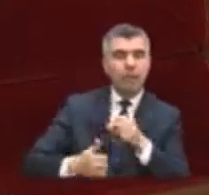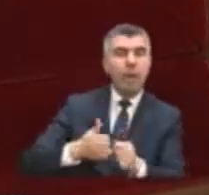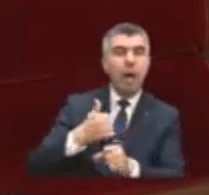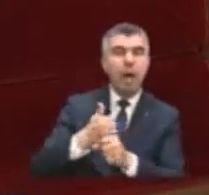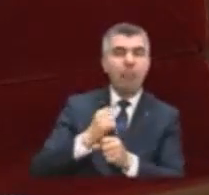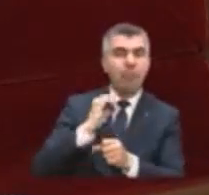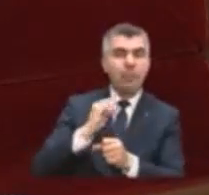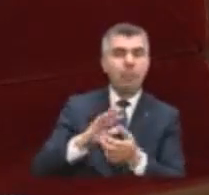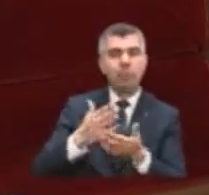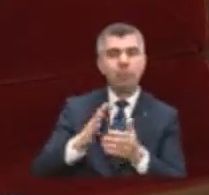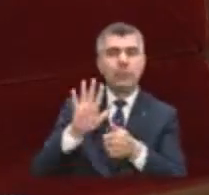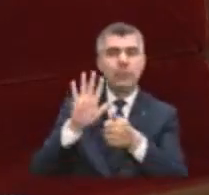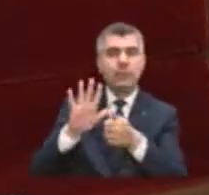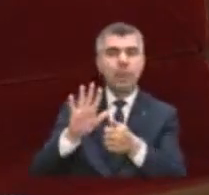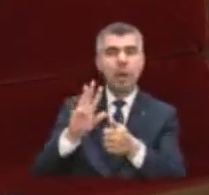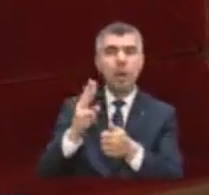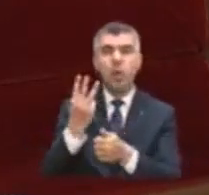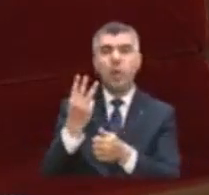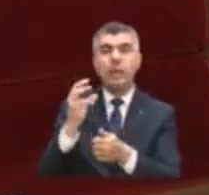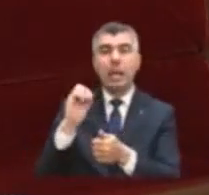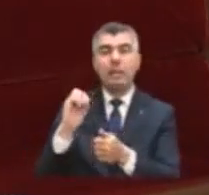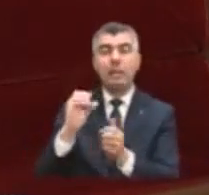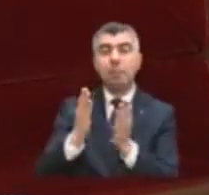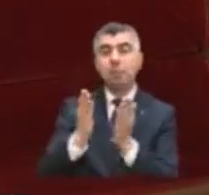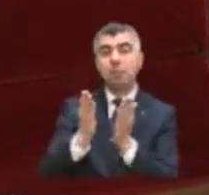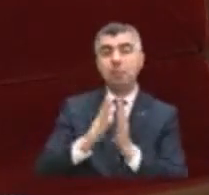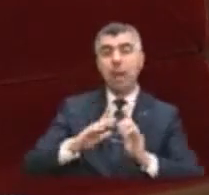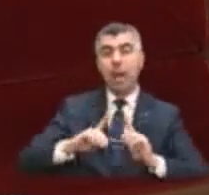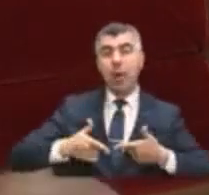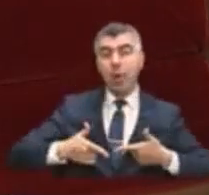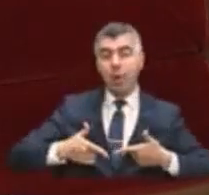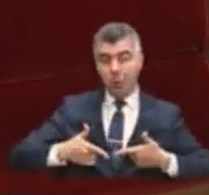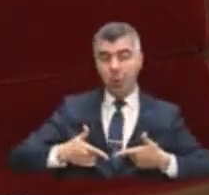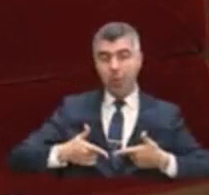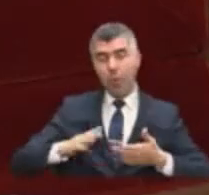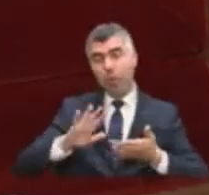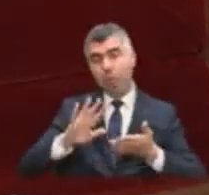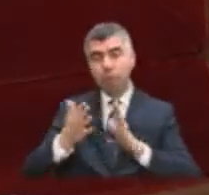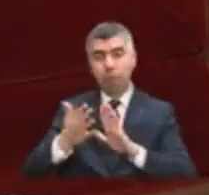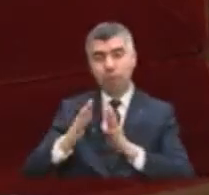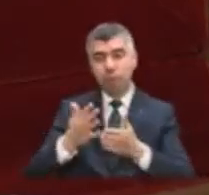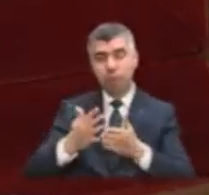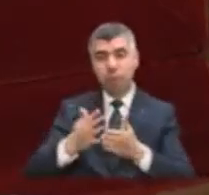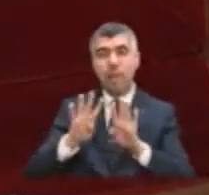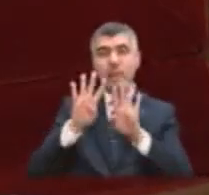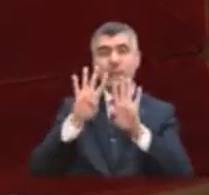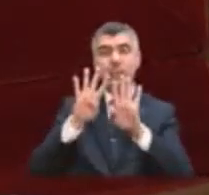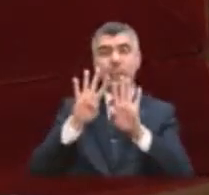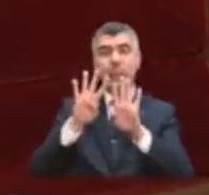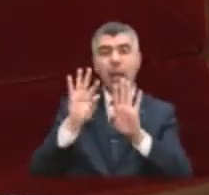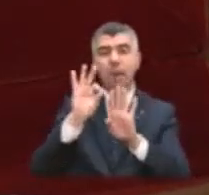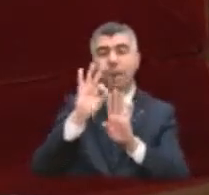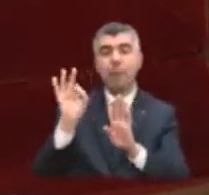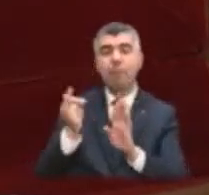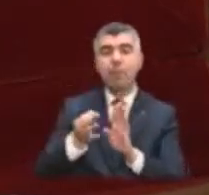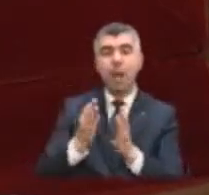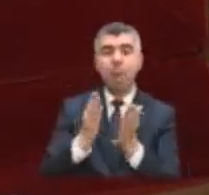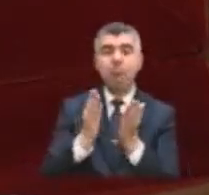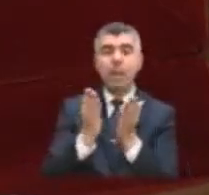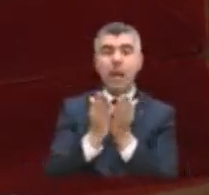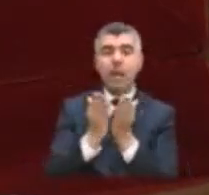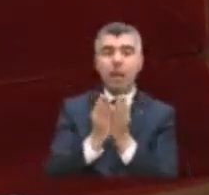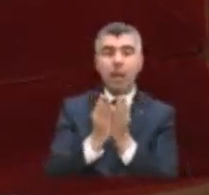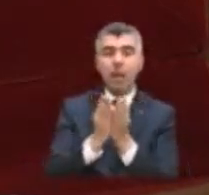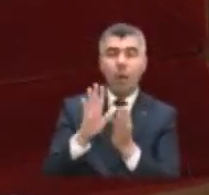واحد تقريبا 630 مدرسه، اي تقريبا 8% ديال المدارس